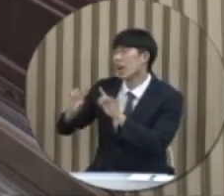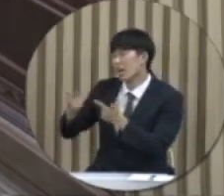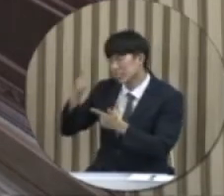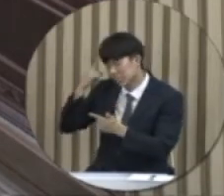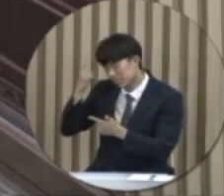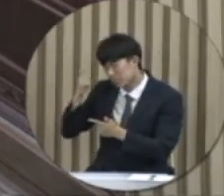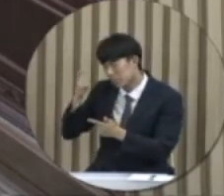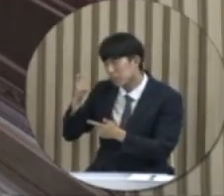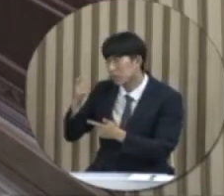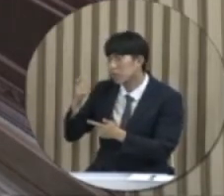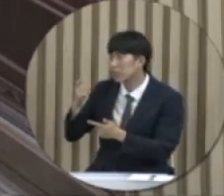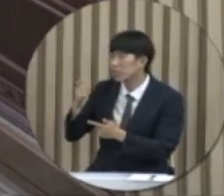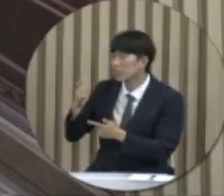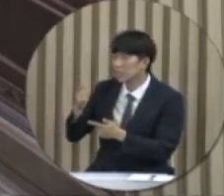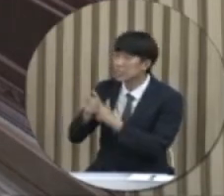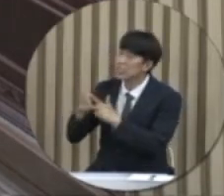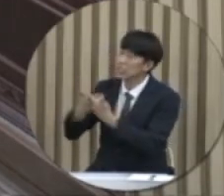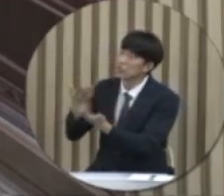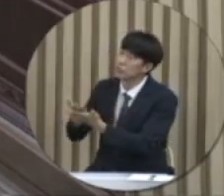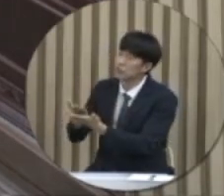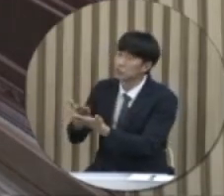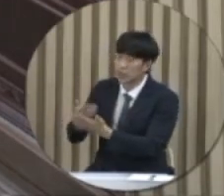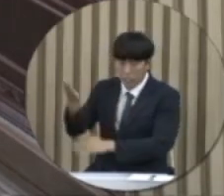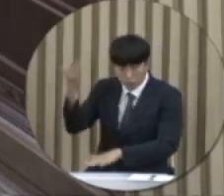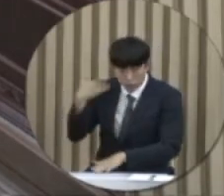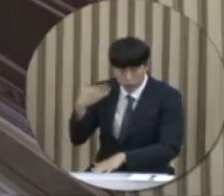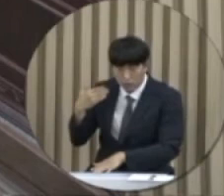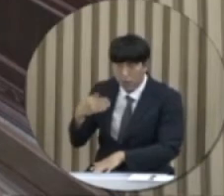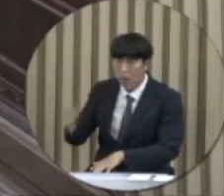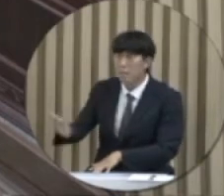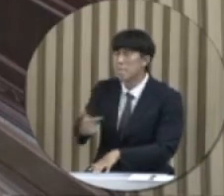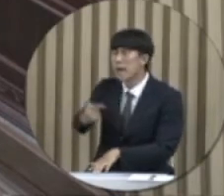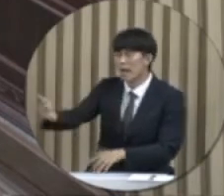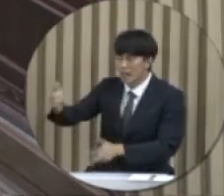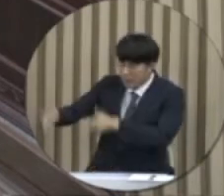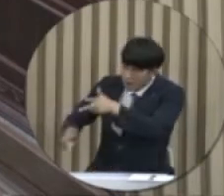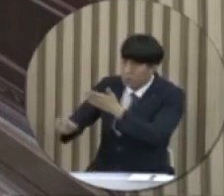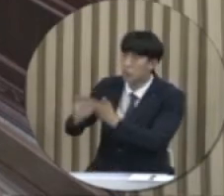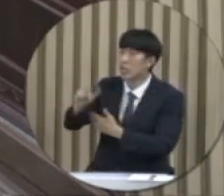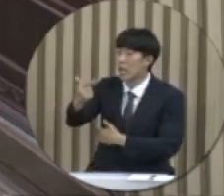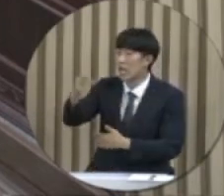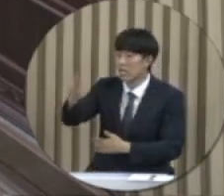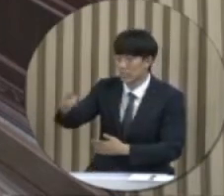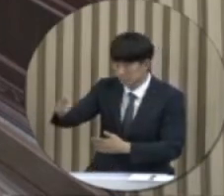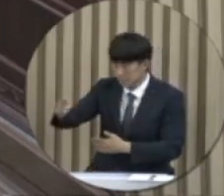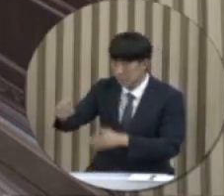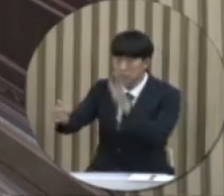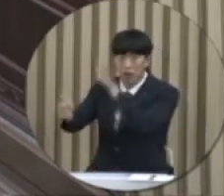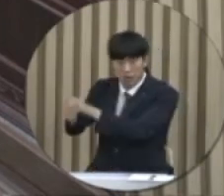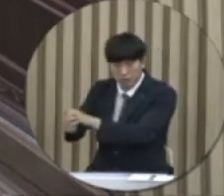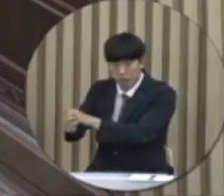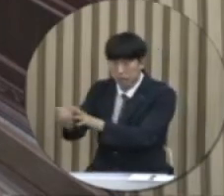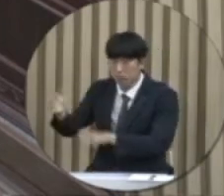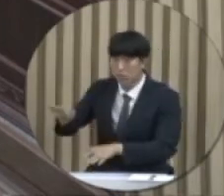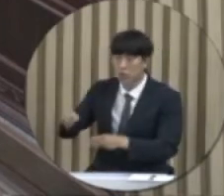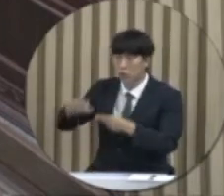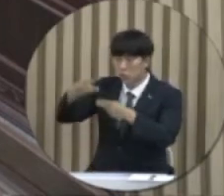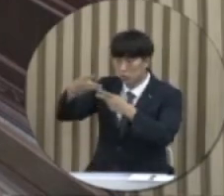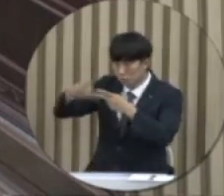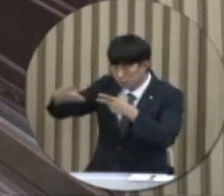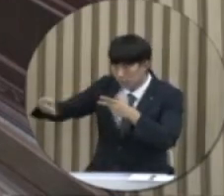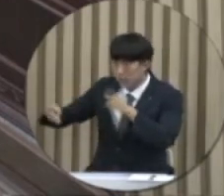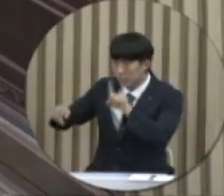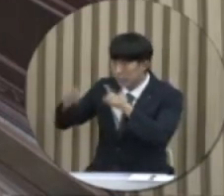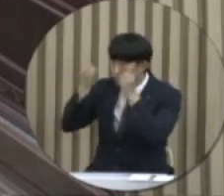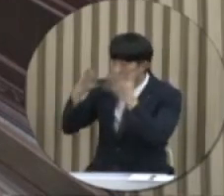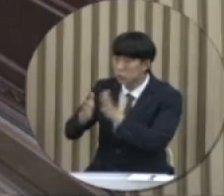인정을 해주셔야 됩니다. 그러니까 기존에 뭘 대규모로 하면 기본적으로 LH 회사거든요. 근데 저희가 동탄 1신도시를 할